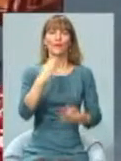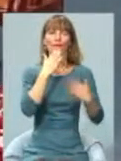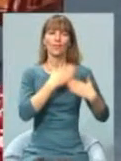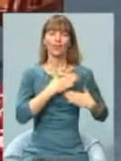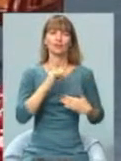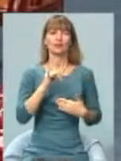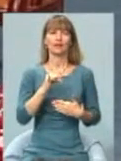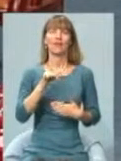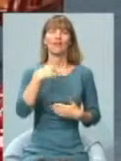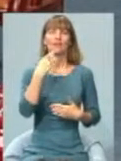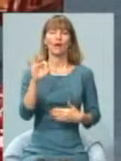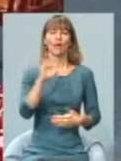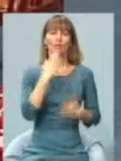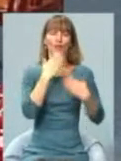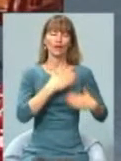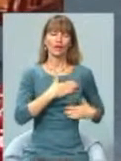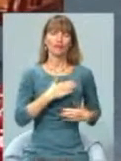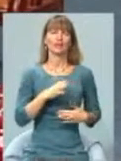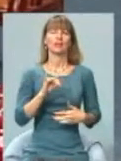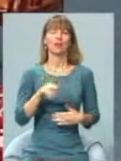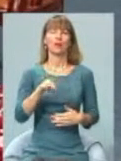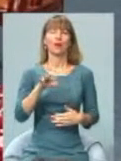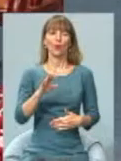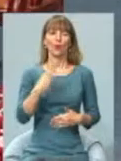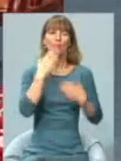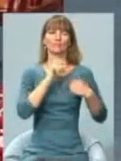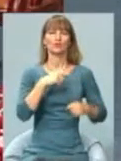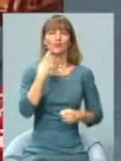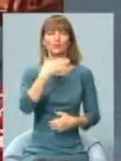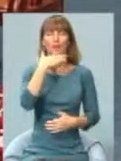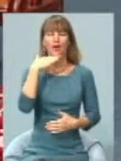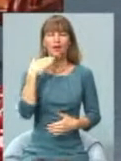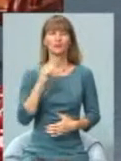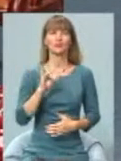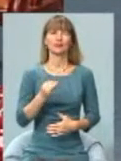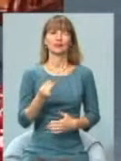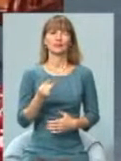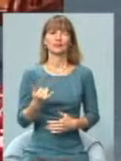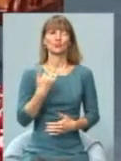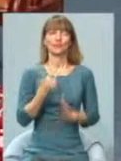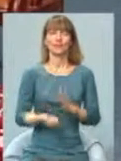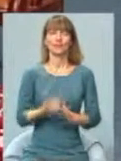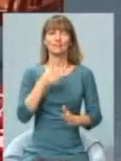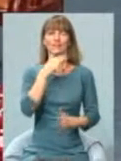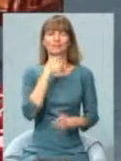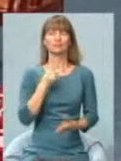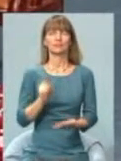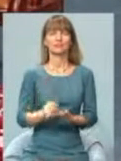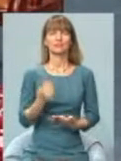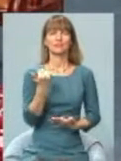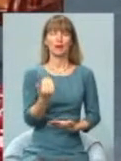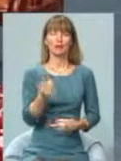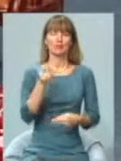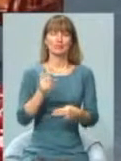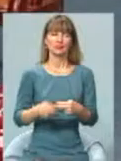навіть зізнаватися у коханні. Ну і власне про кохання можна говорити дуже чого багато, але у нас за браком часу ми маємо вже з вами